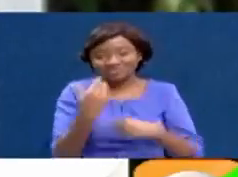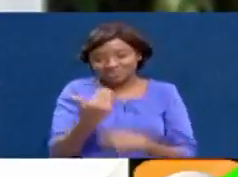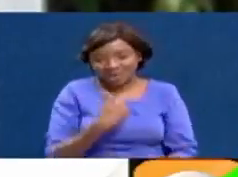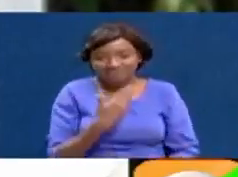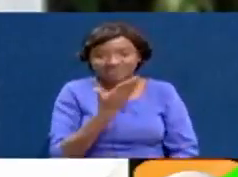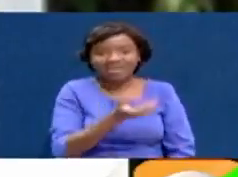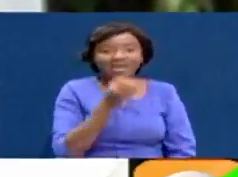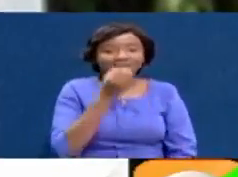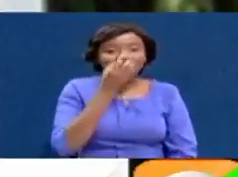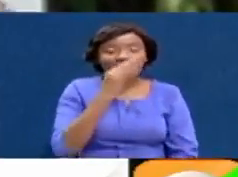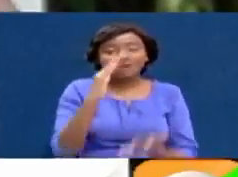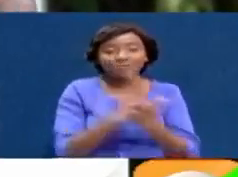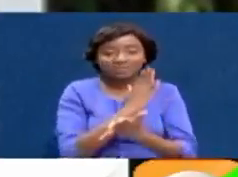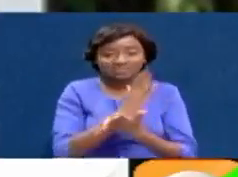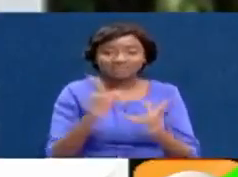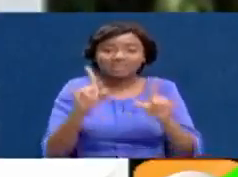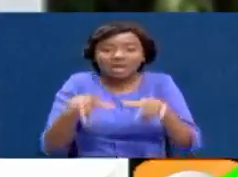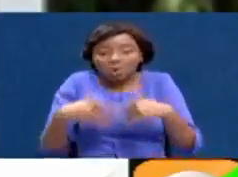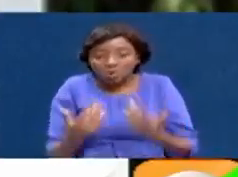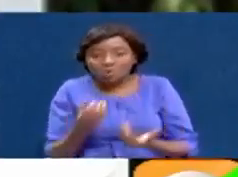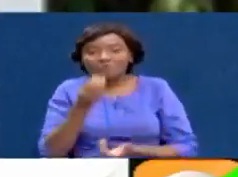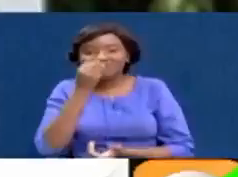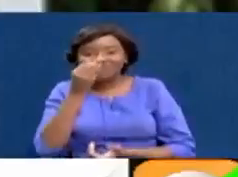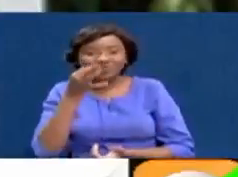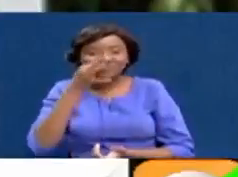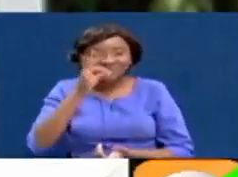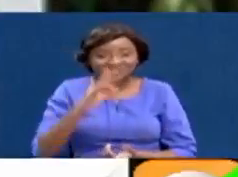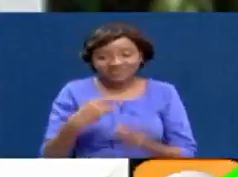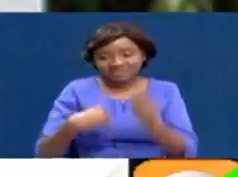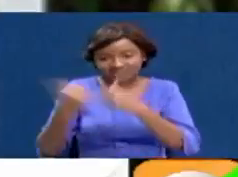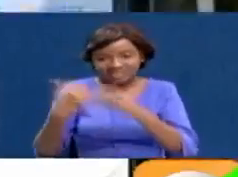sector, in the fresh produce,